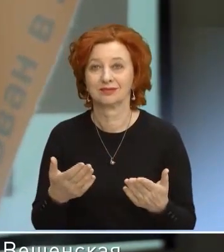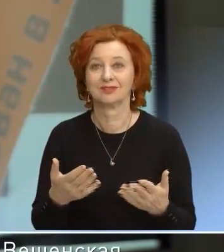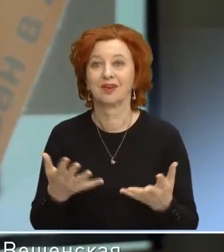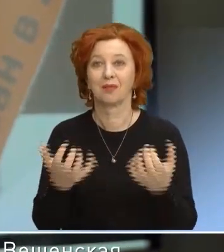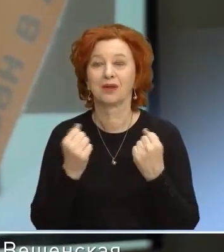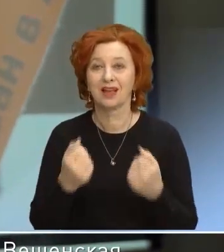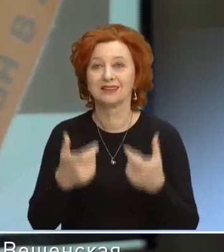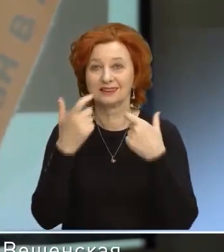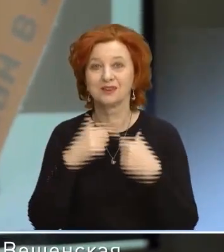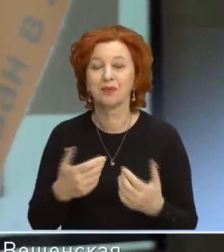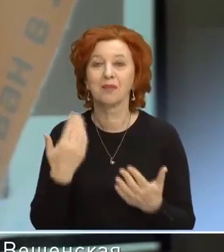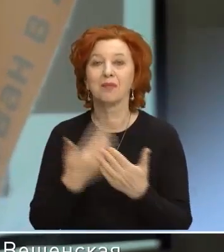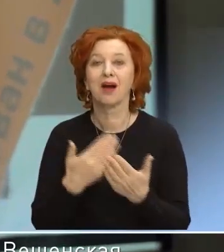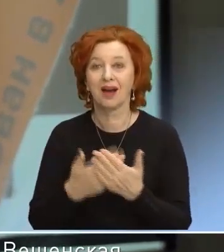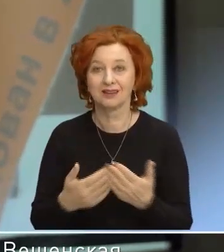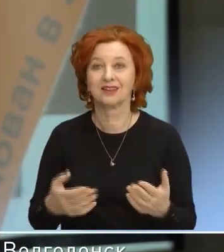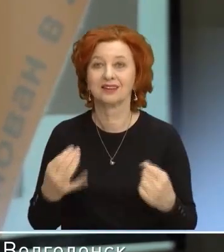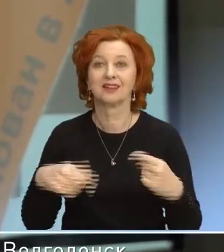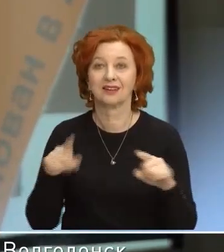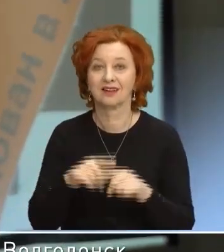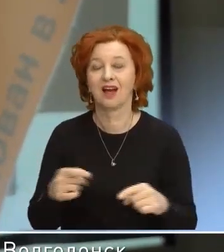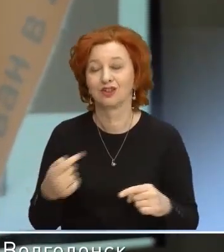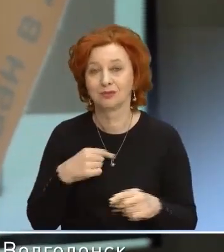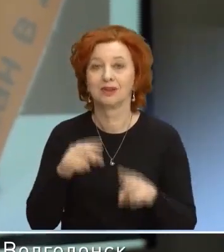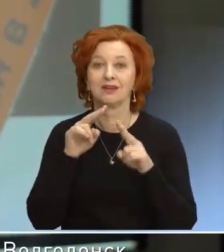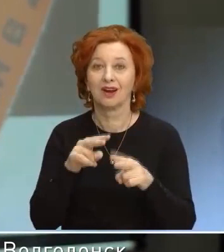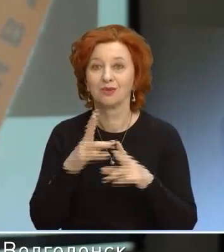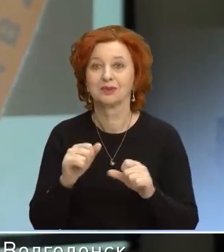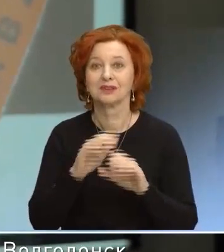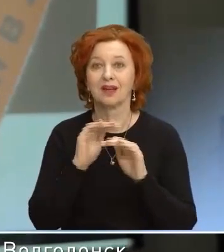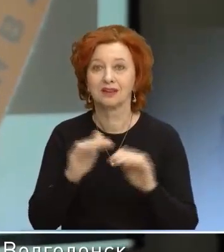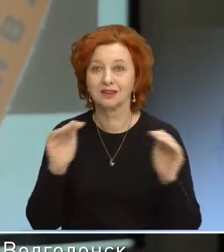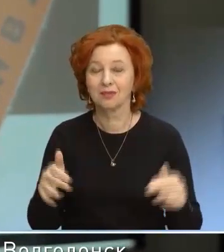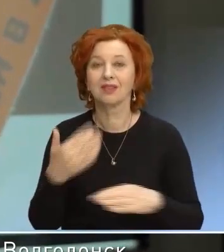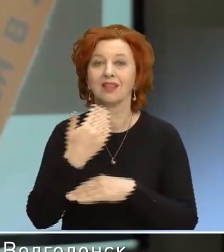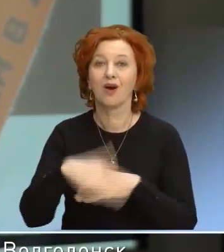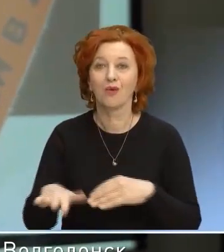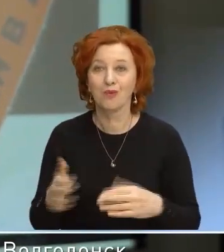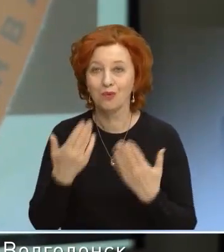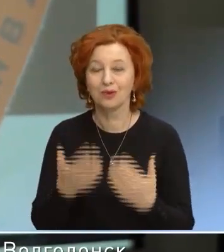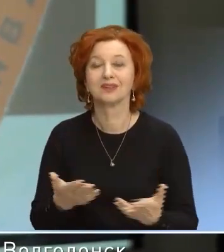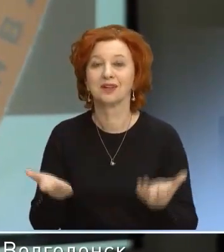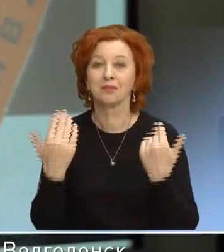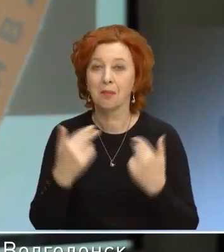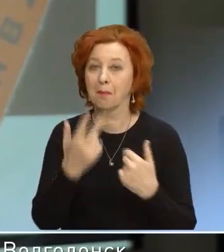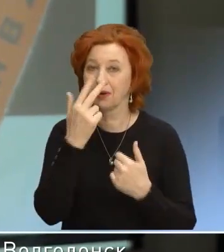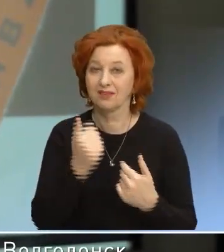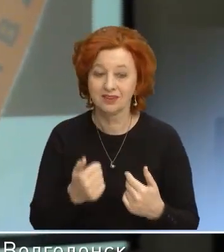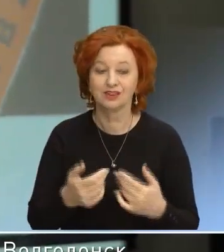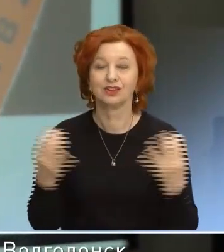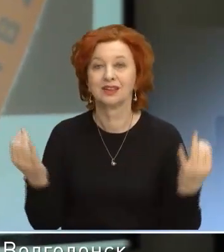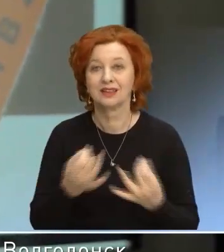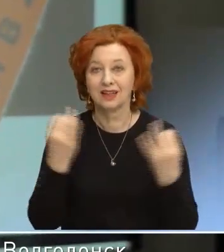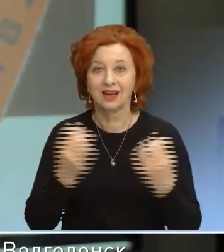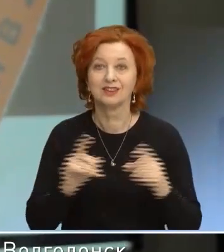перенять к себе и показать какому-либо персонажу. Вот. И также мы наблюдали за людьми на улицах, брали тоже какие-то привычки, интересные походки,